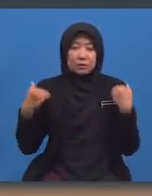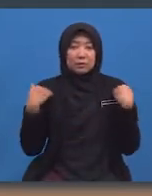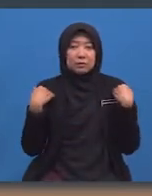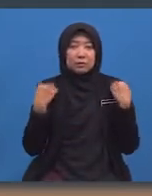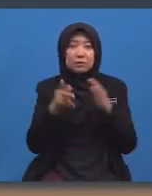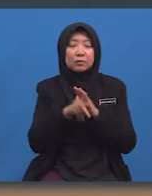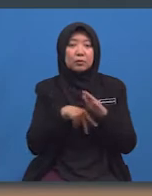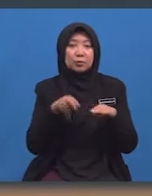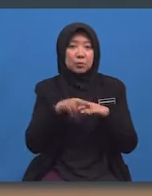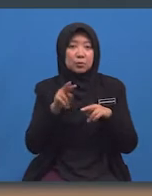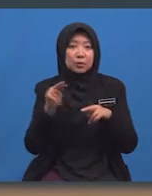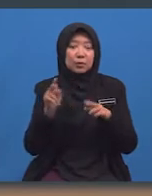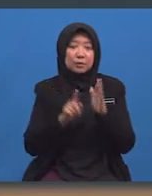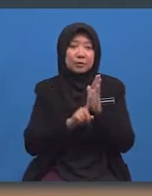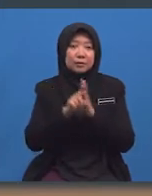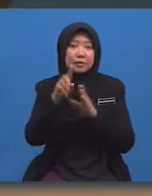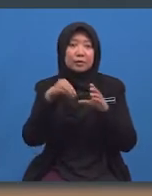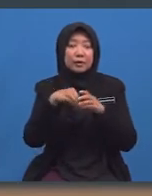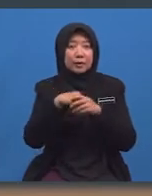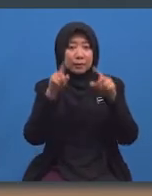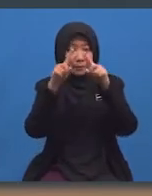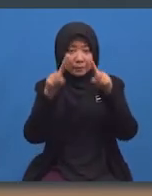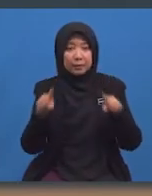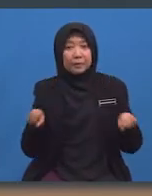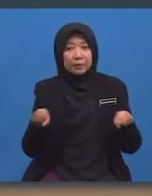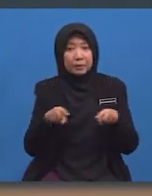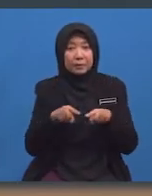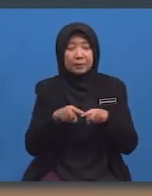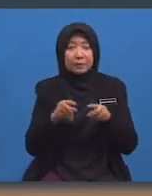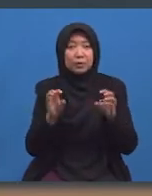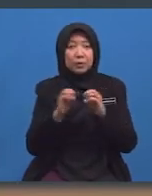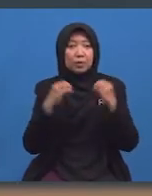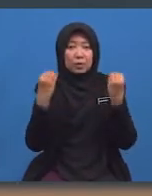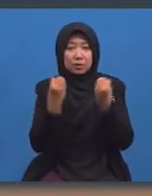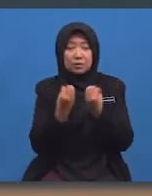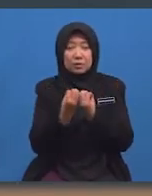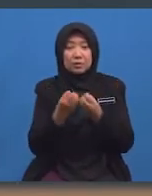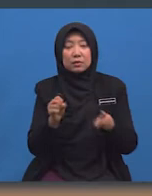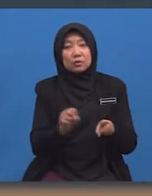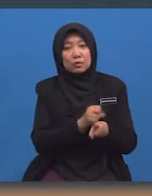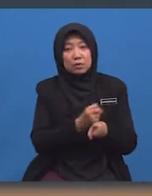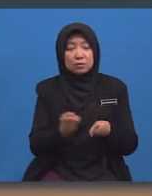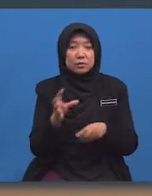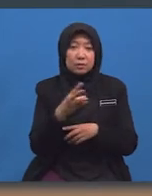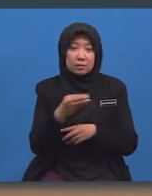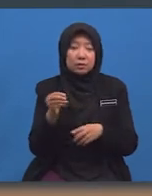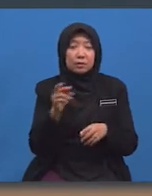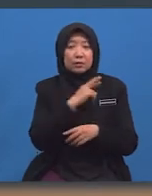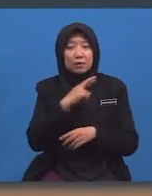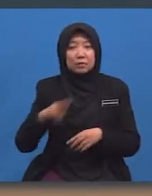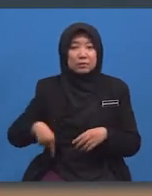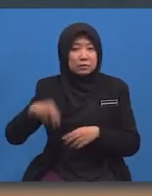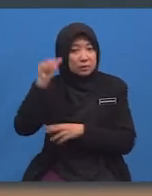yang paling tinggi dalam piramid organisasi sosial dan raja dianggap